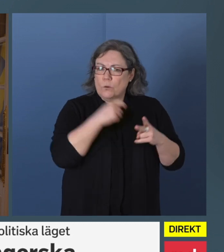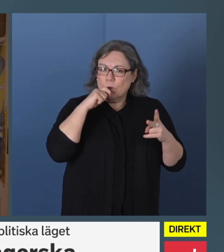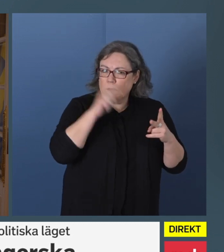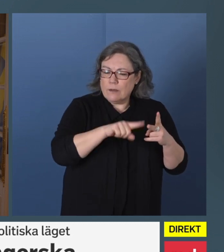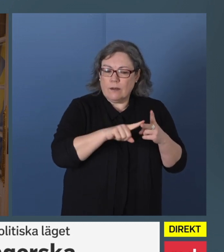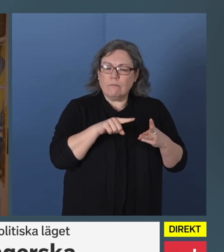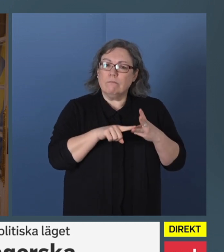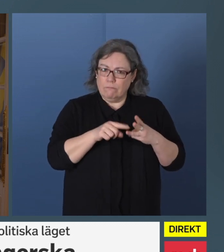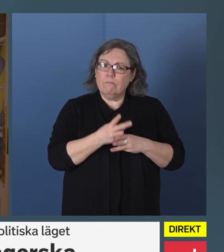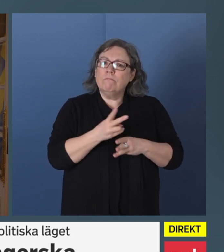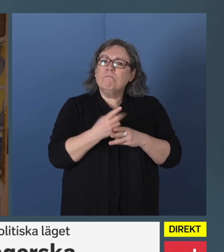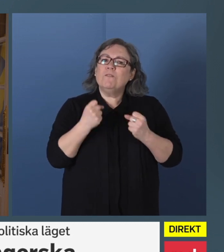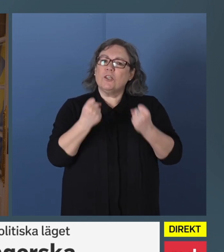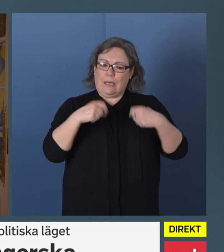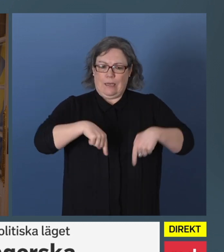att stärka Sverige.